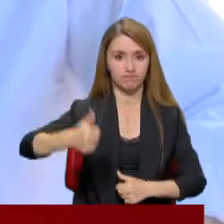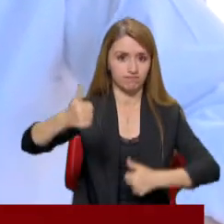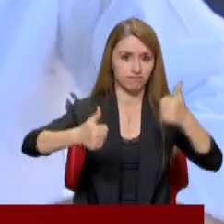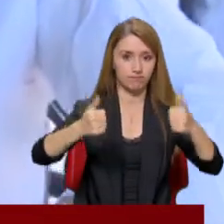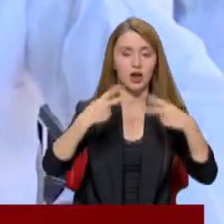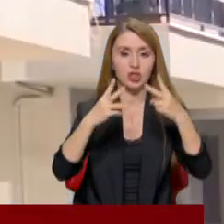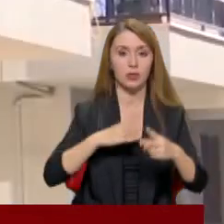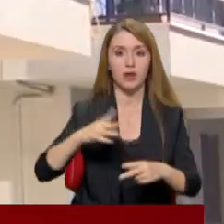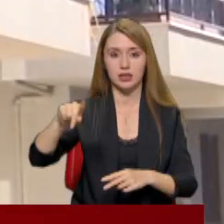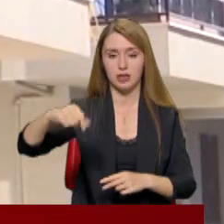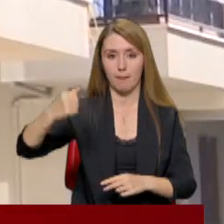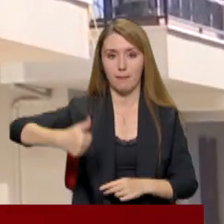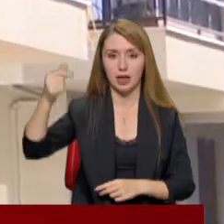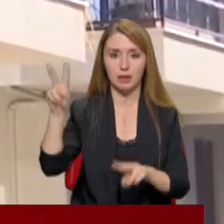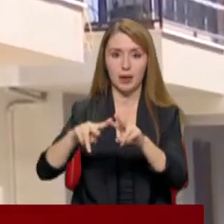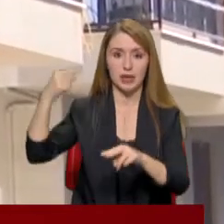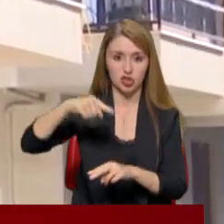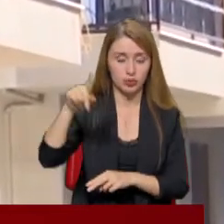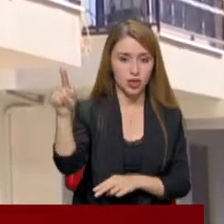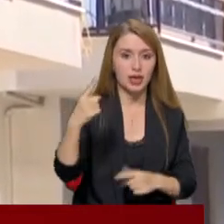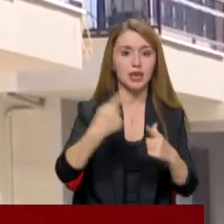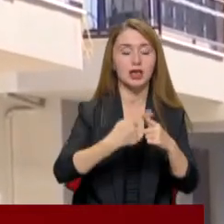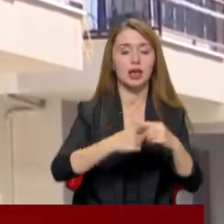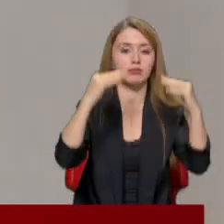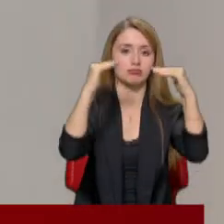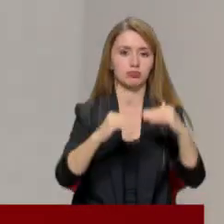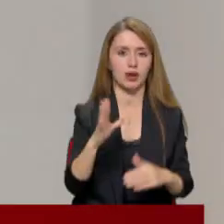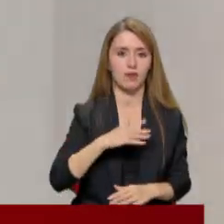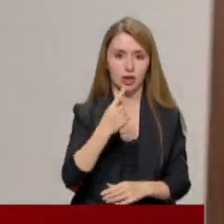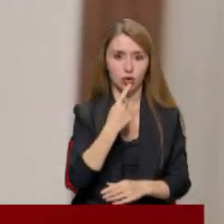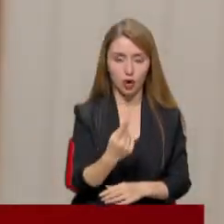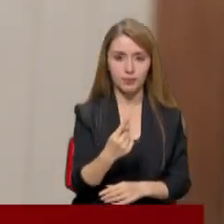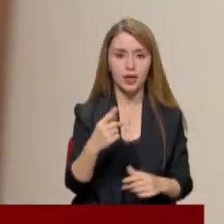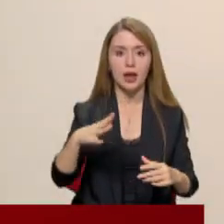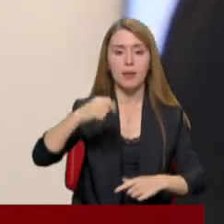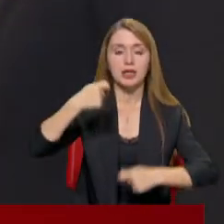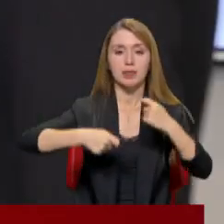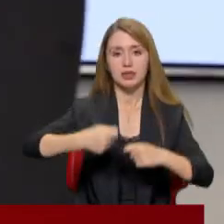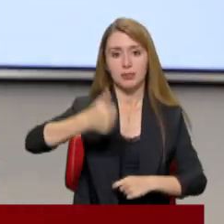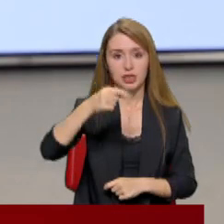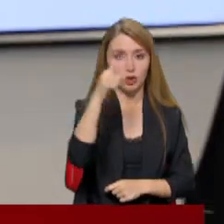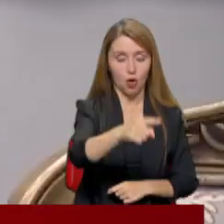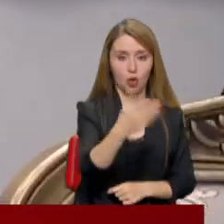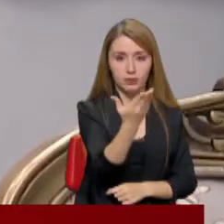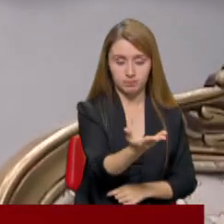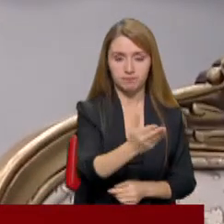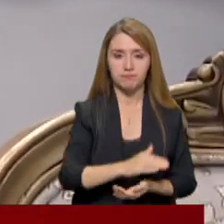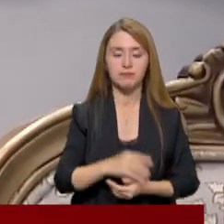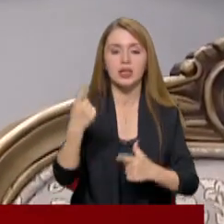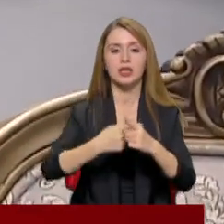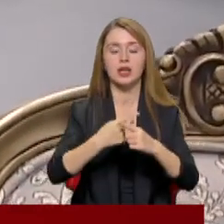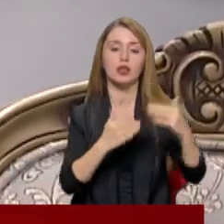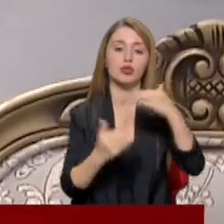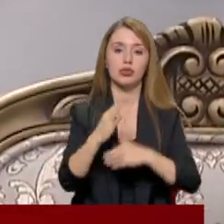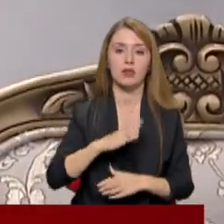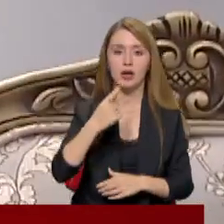açıklama Hazine ve Maliye Bakanı Mehmet Şimşek kiralarda gerileme başladı derken Merkez Bankası başkanı Hafize gay Erkan kiralar